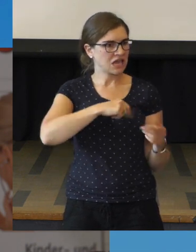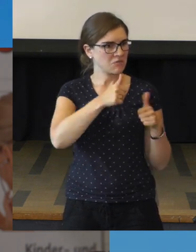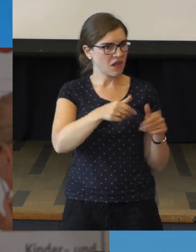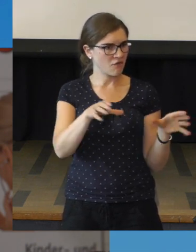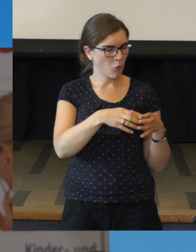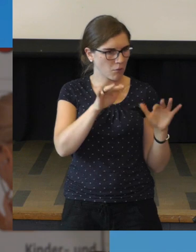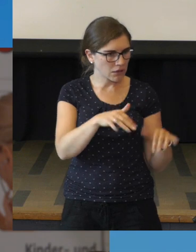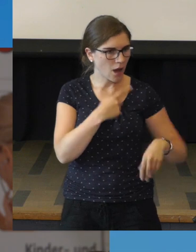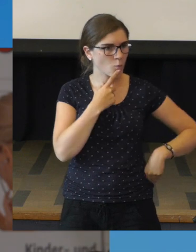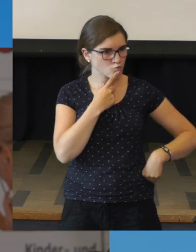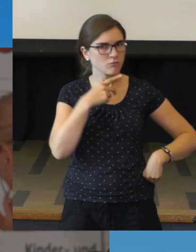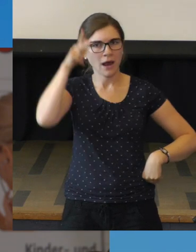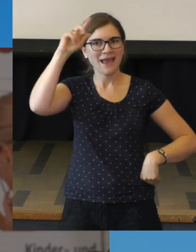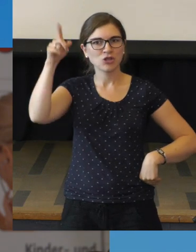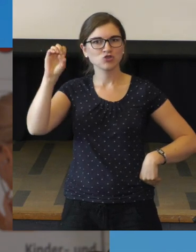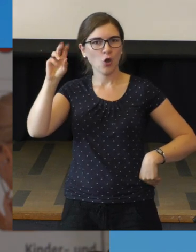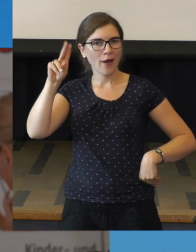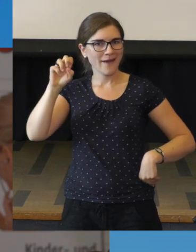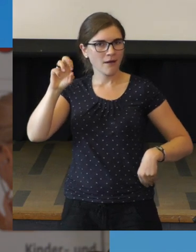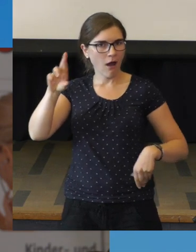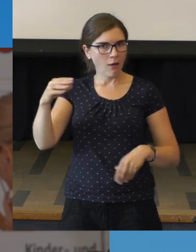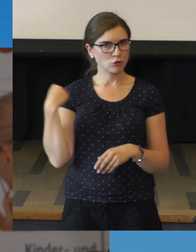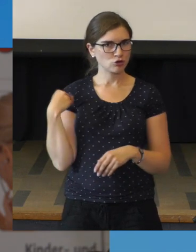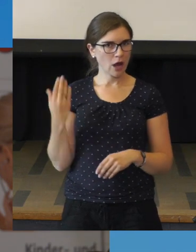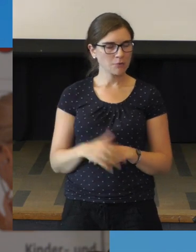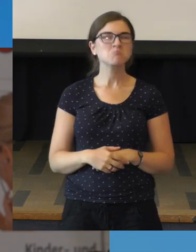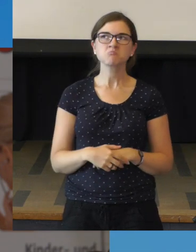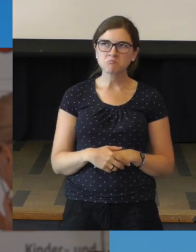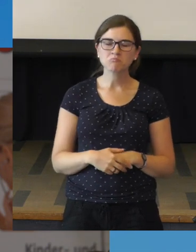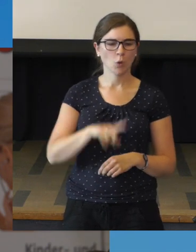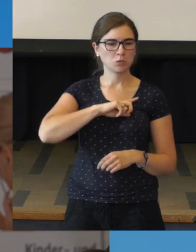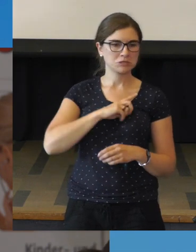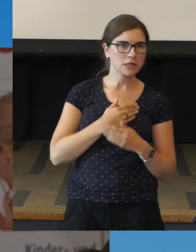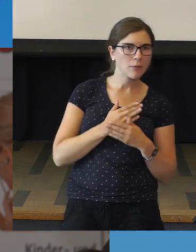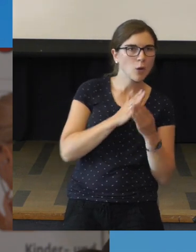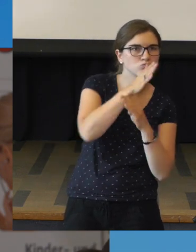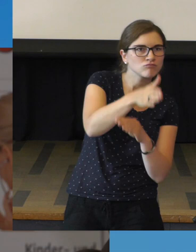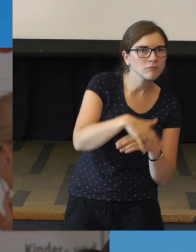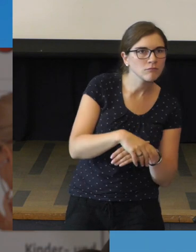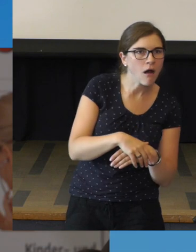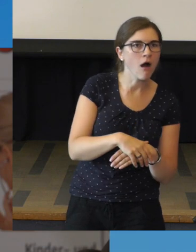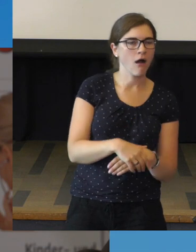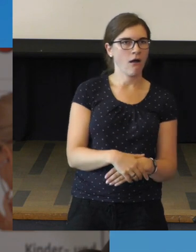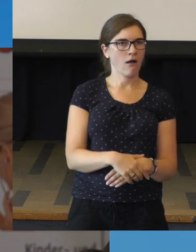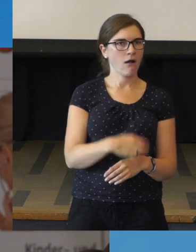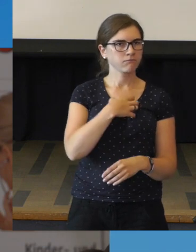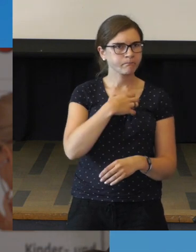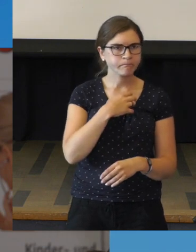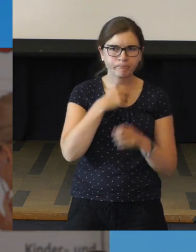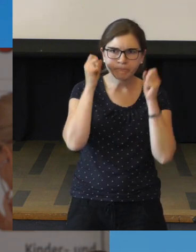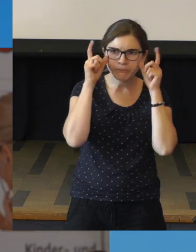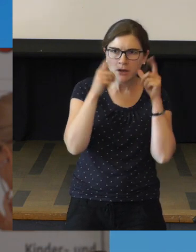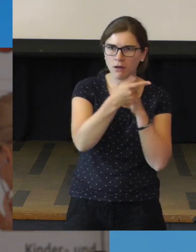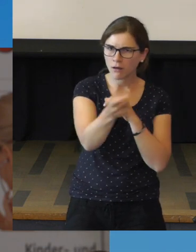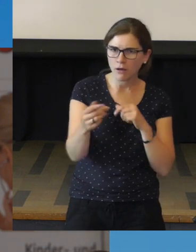gemacht worden. Und bin dann auch mal hingegangen und war eigentlich recht fasziniert von den Erkrankungen, die in